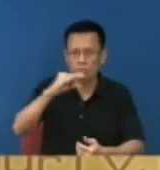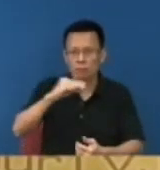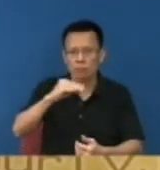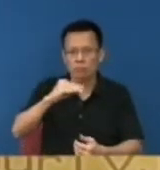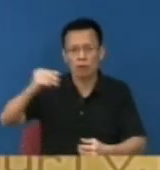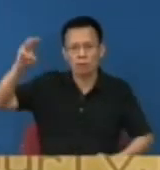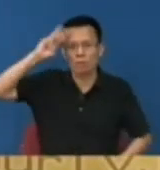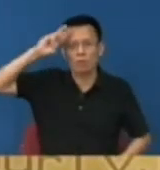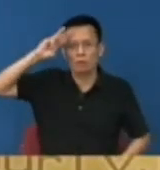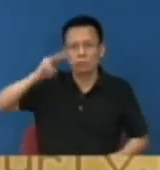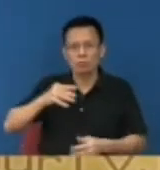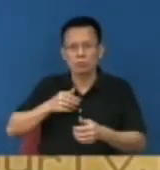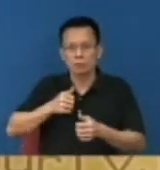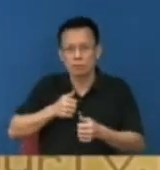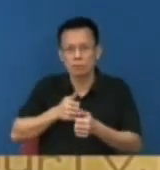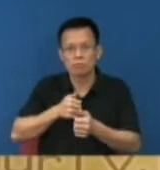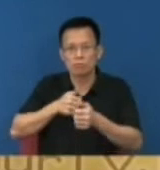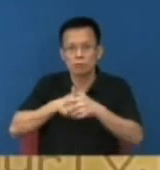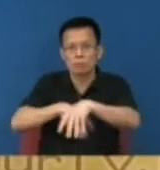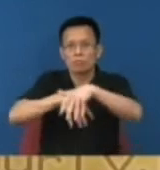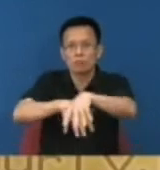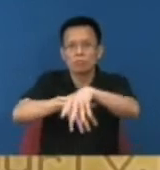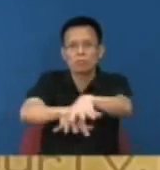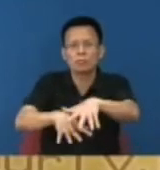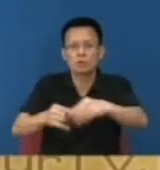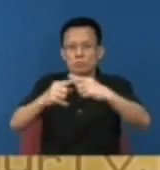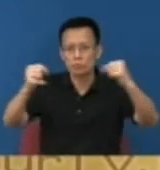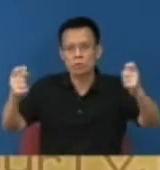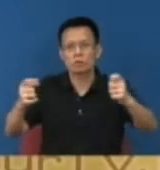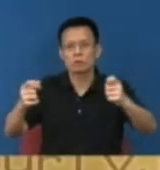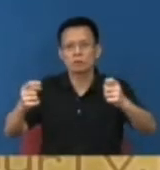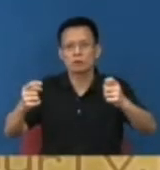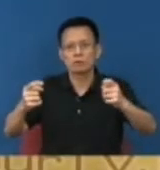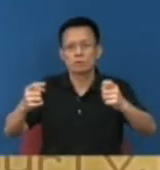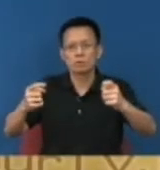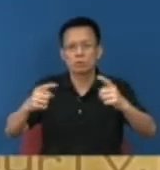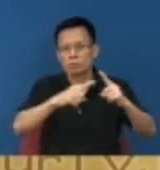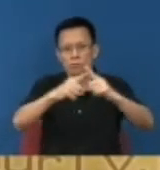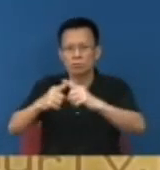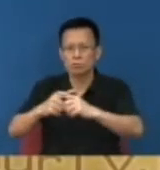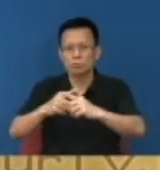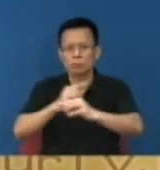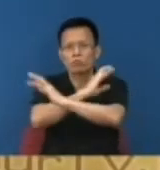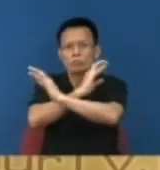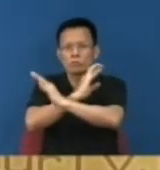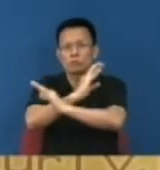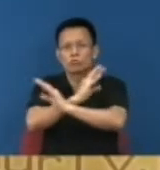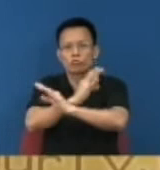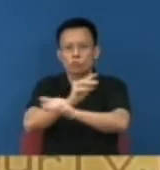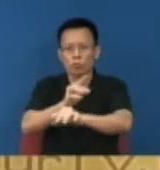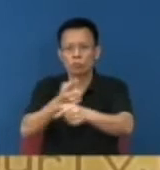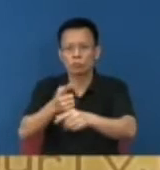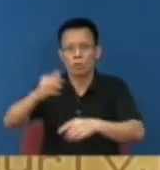軍隊入城去驅散學生的時候，群眾阻他對不對？這個